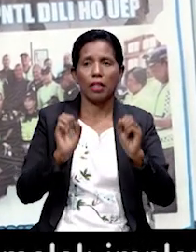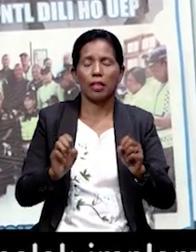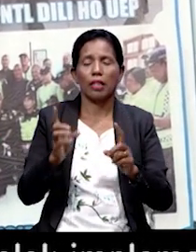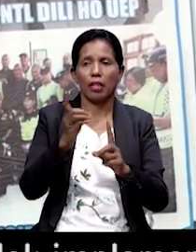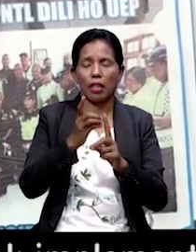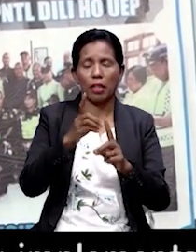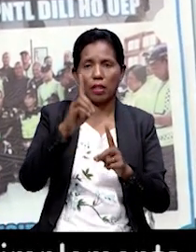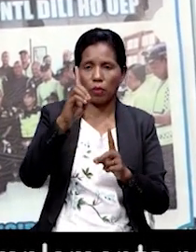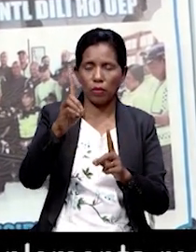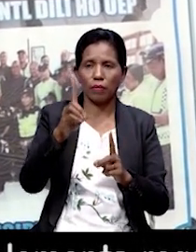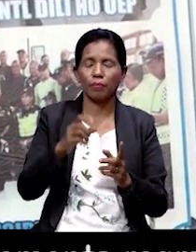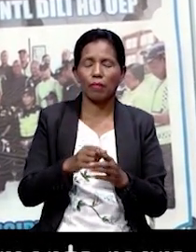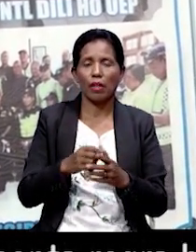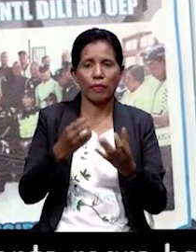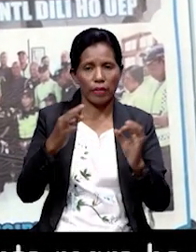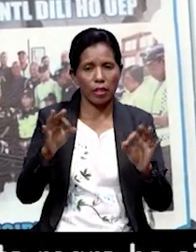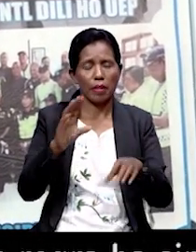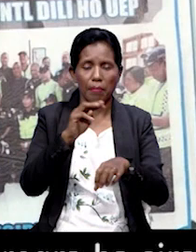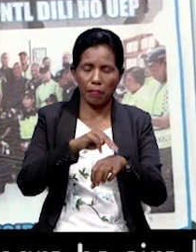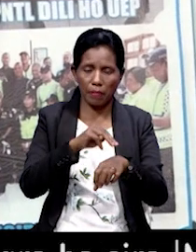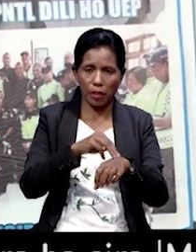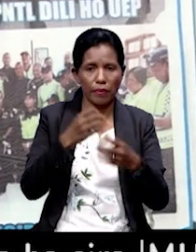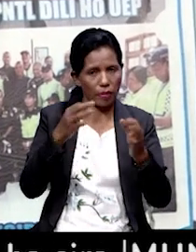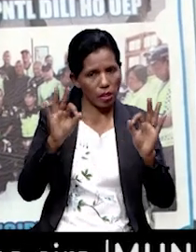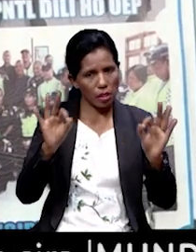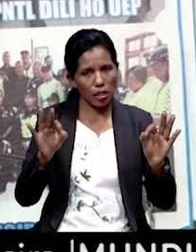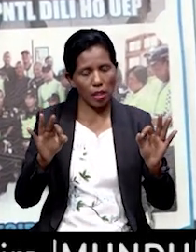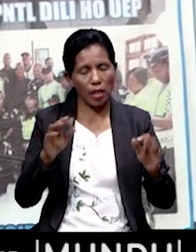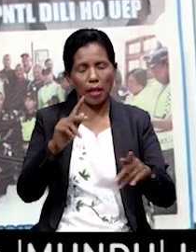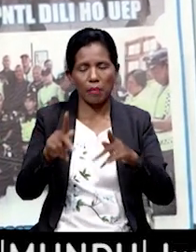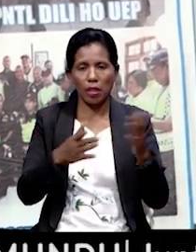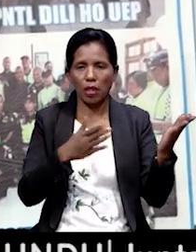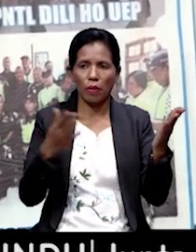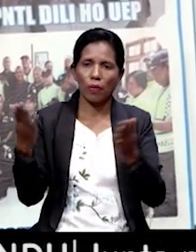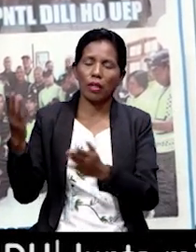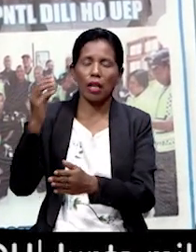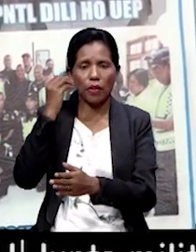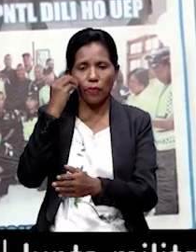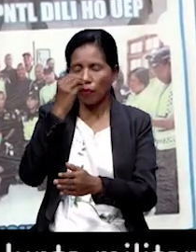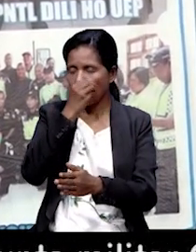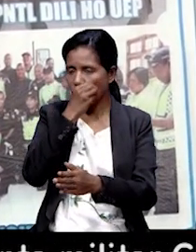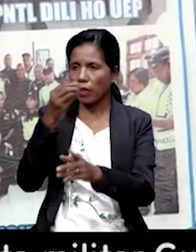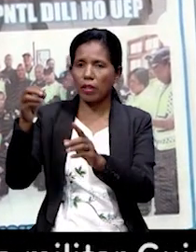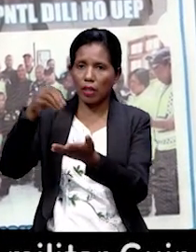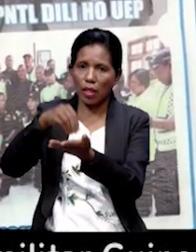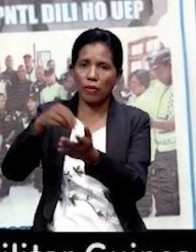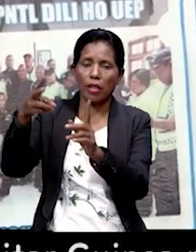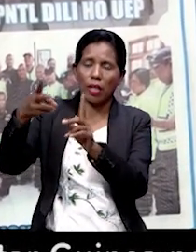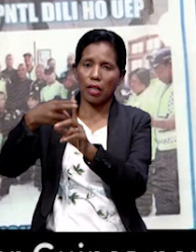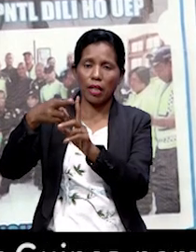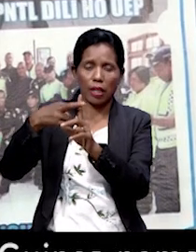unene o hira ramata misa itanian komunidade ser lore fu namba rata nene